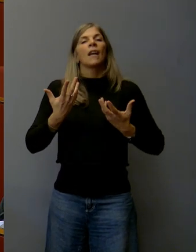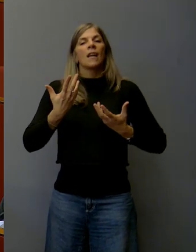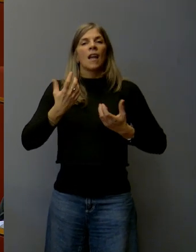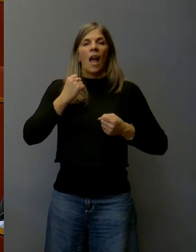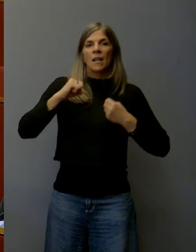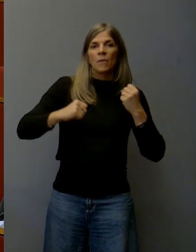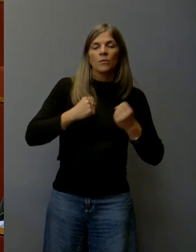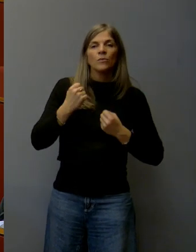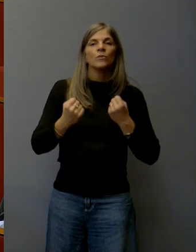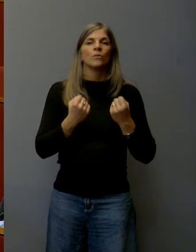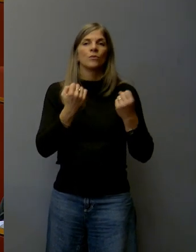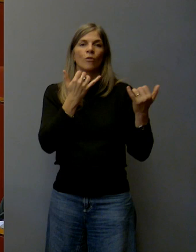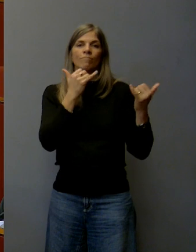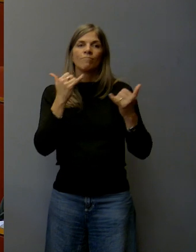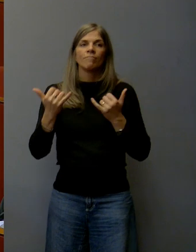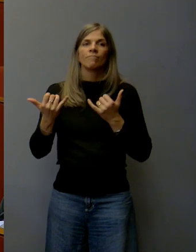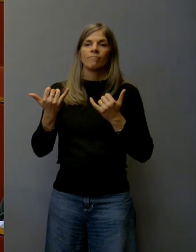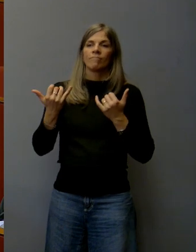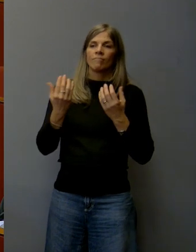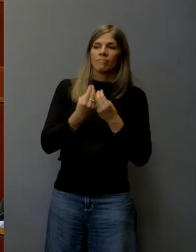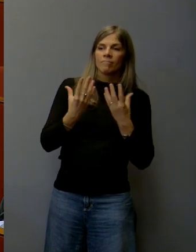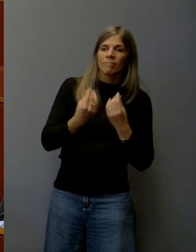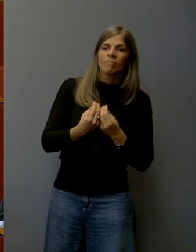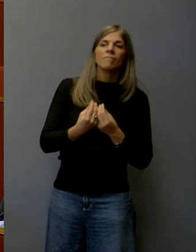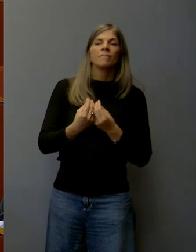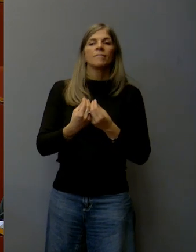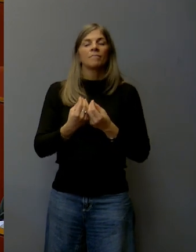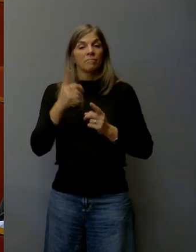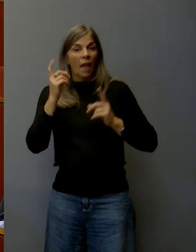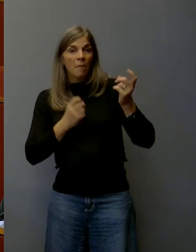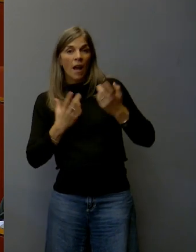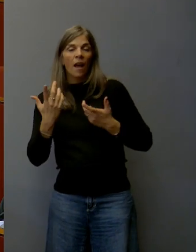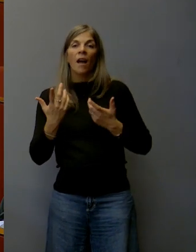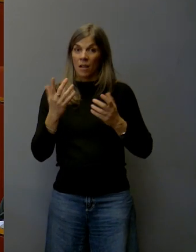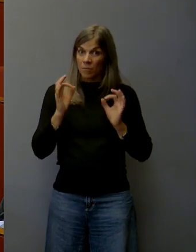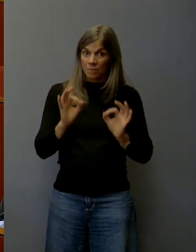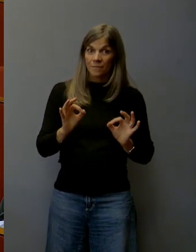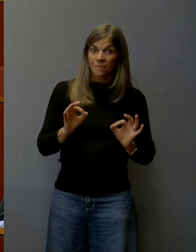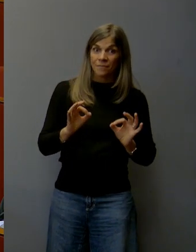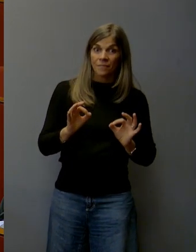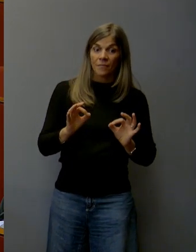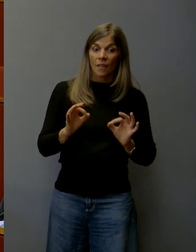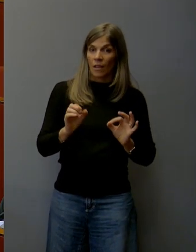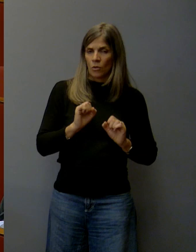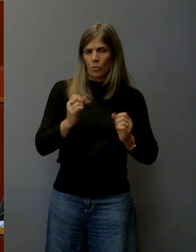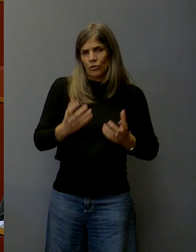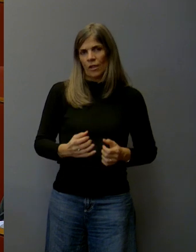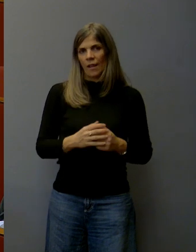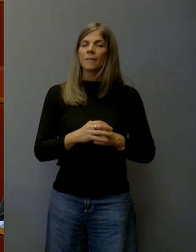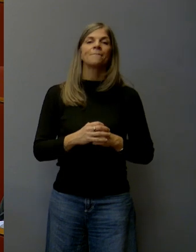come dire di Comunanza di espressione Ditemi voi se questa è una cosa che possa essere accettabile